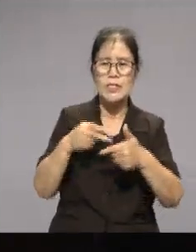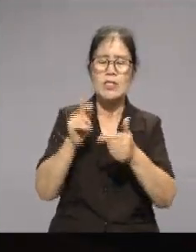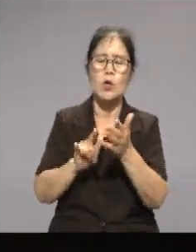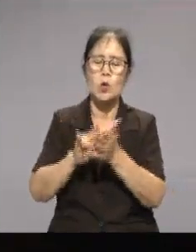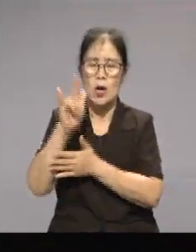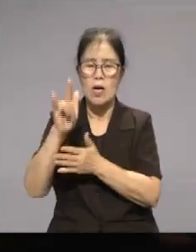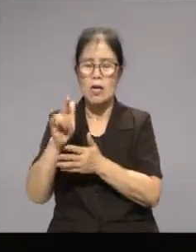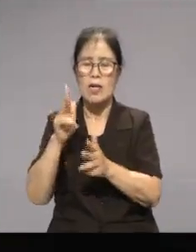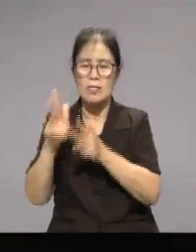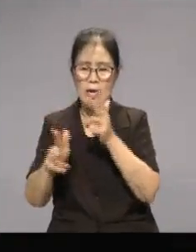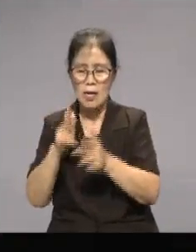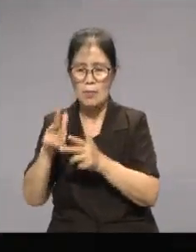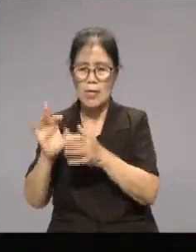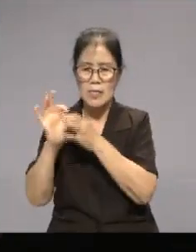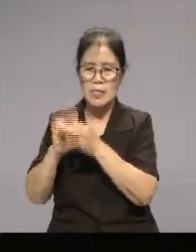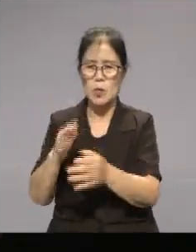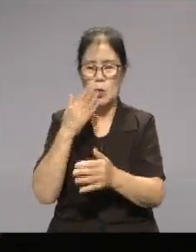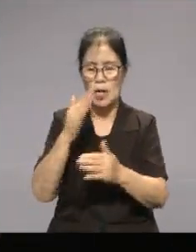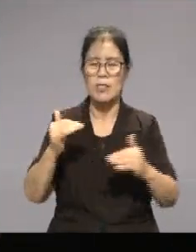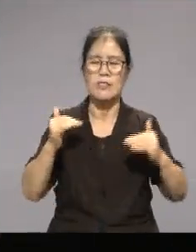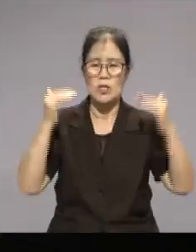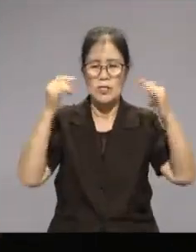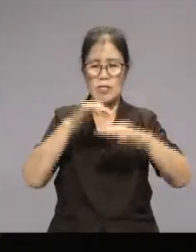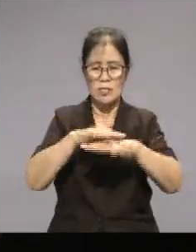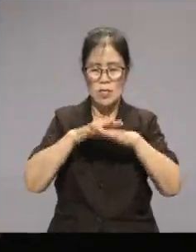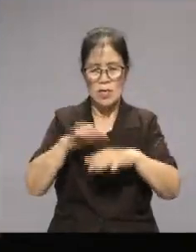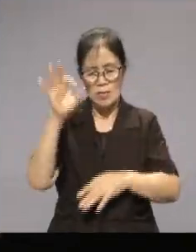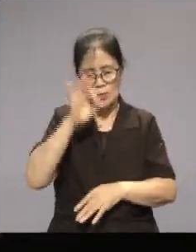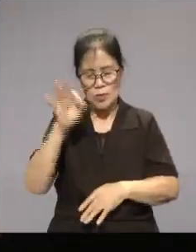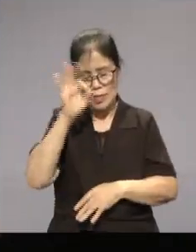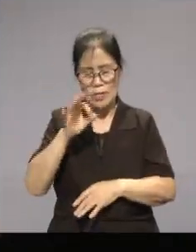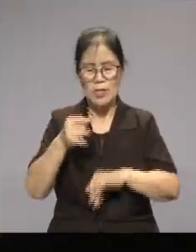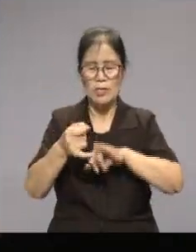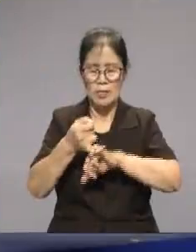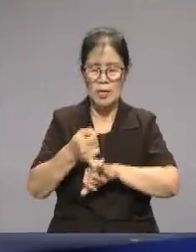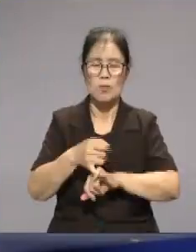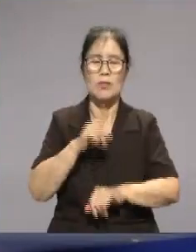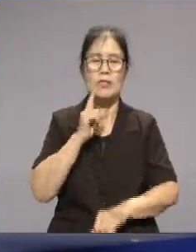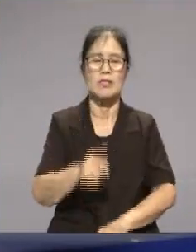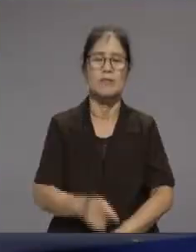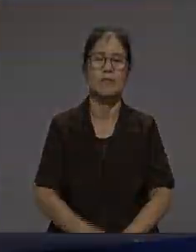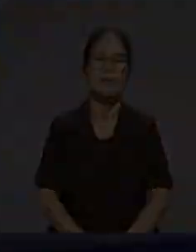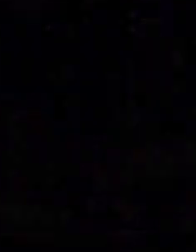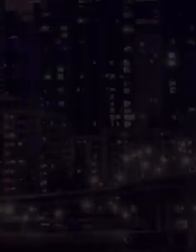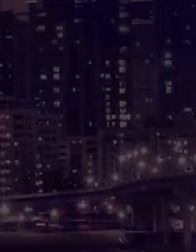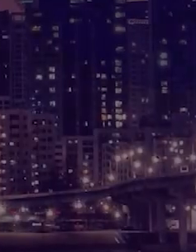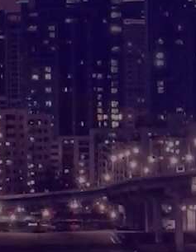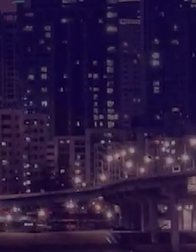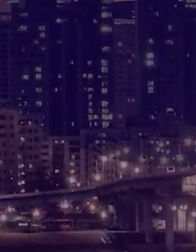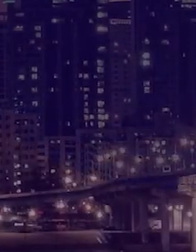인천공항과 항공산업의 지속 가능한 성장 전략을 모색해 나갈 것이라고 말했습니다.